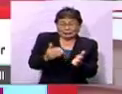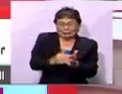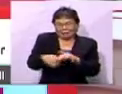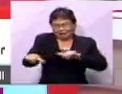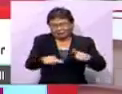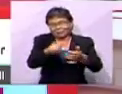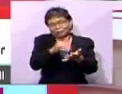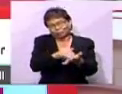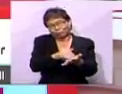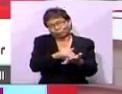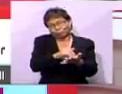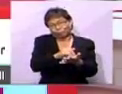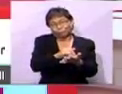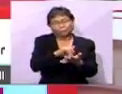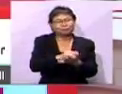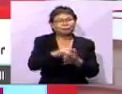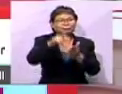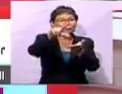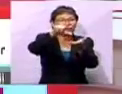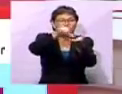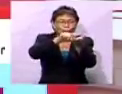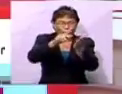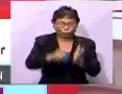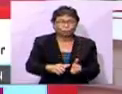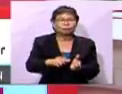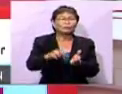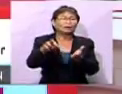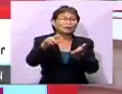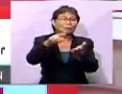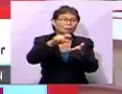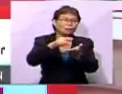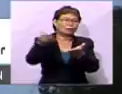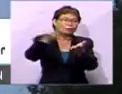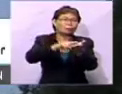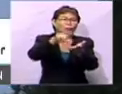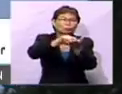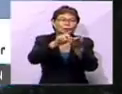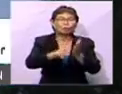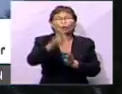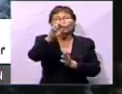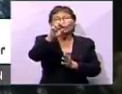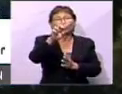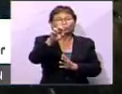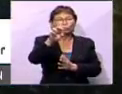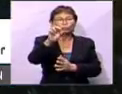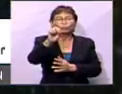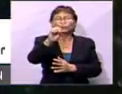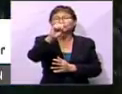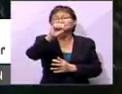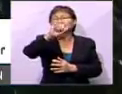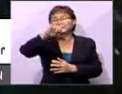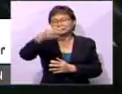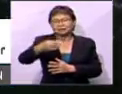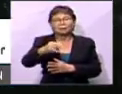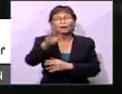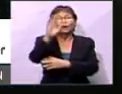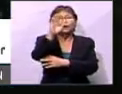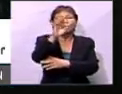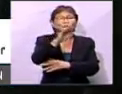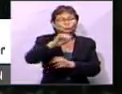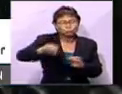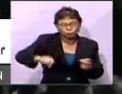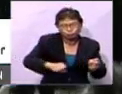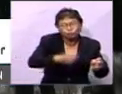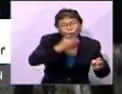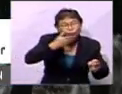aktiviti tersebut. Laporan wartawan Rusiah Abdul Hamid. Suasana di Sungai Muda Pokok Jerai meriah